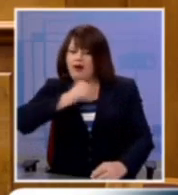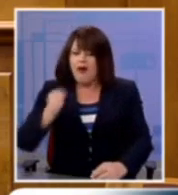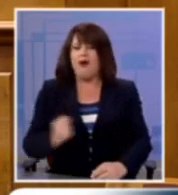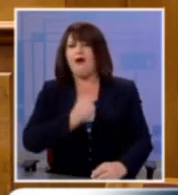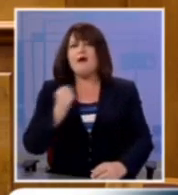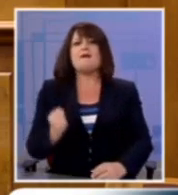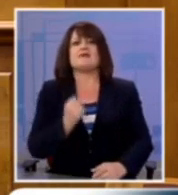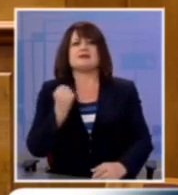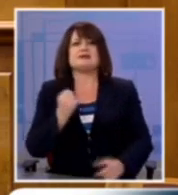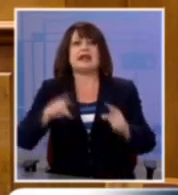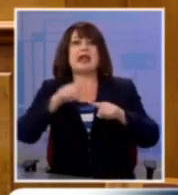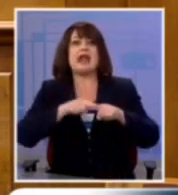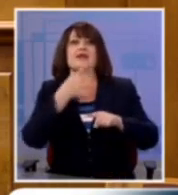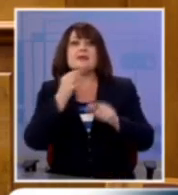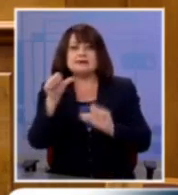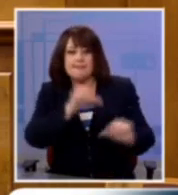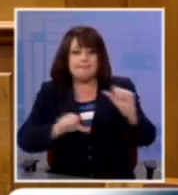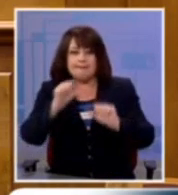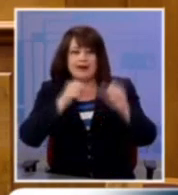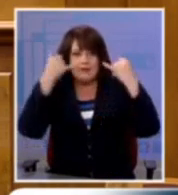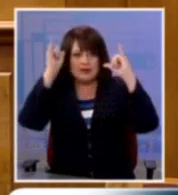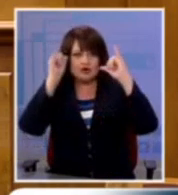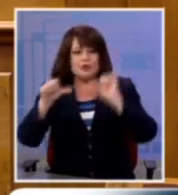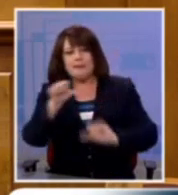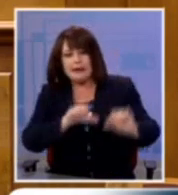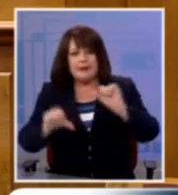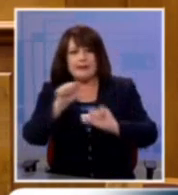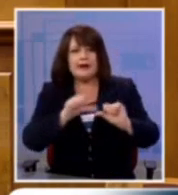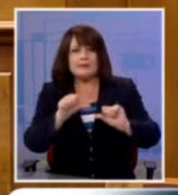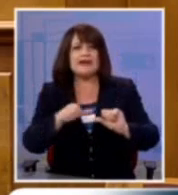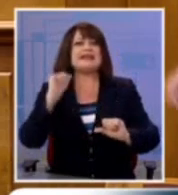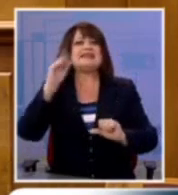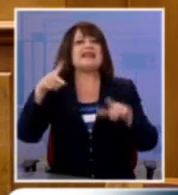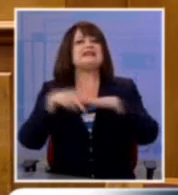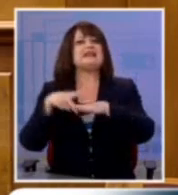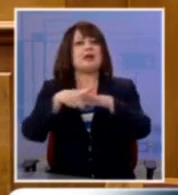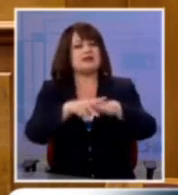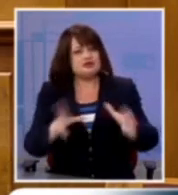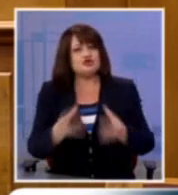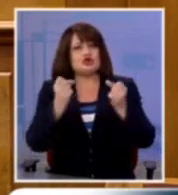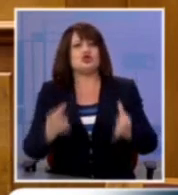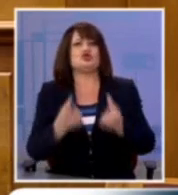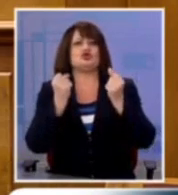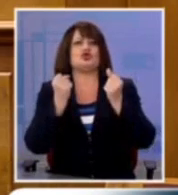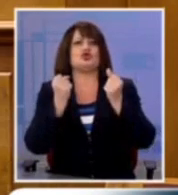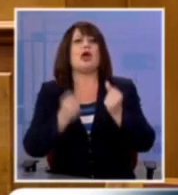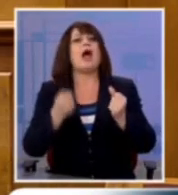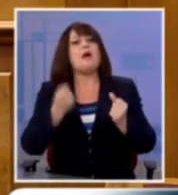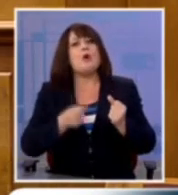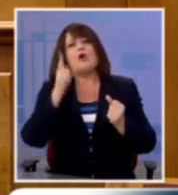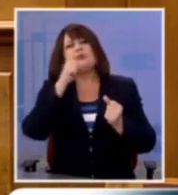η Ελλάδα ως πειραματόζωο για να σωθούν οι ξένες τράπεζες από τοξικά